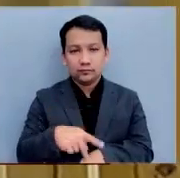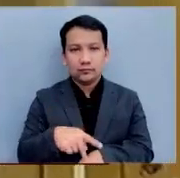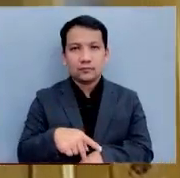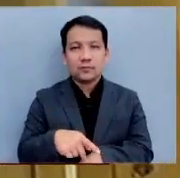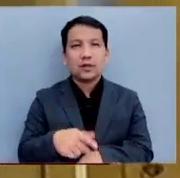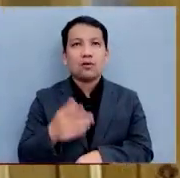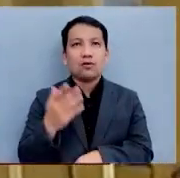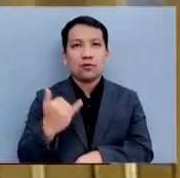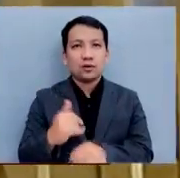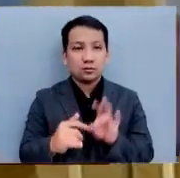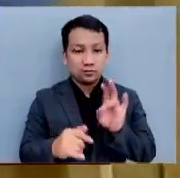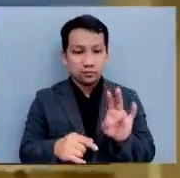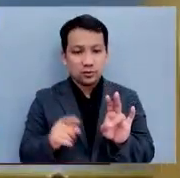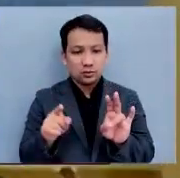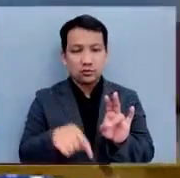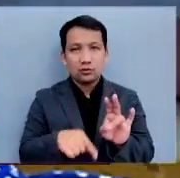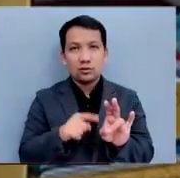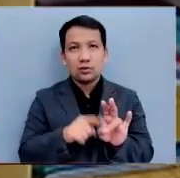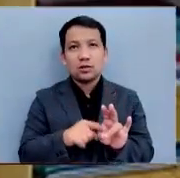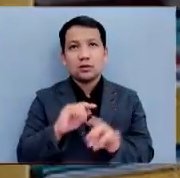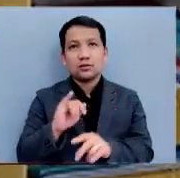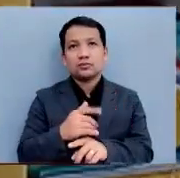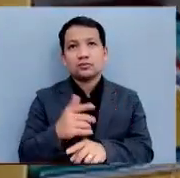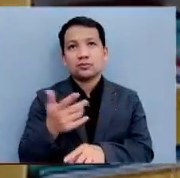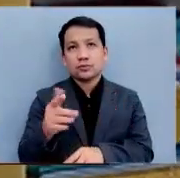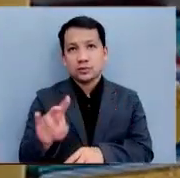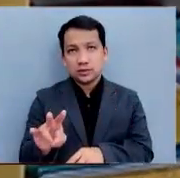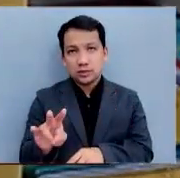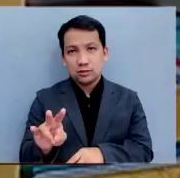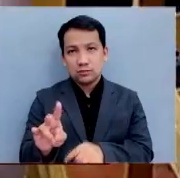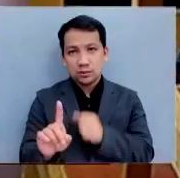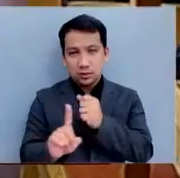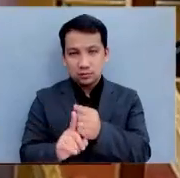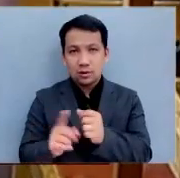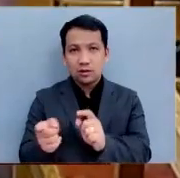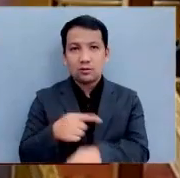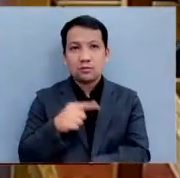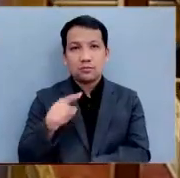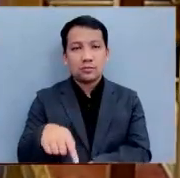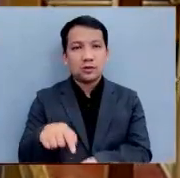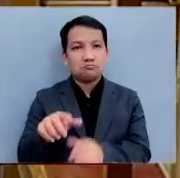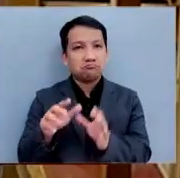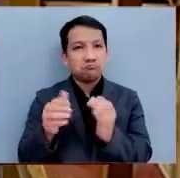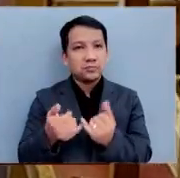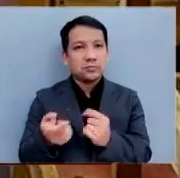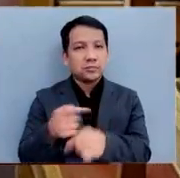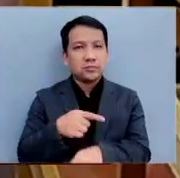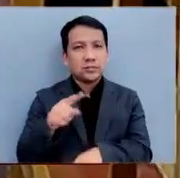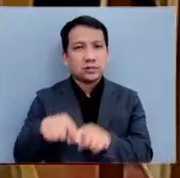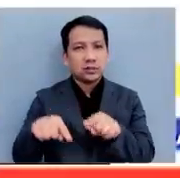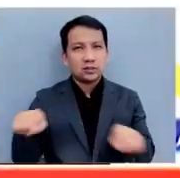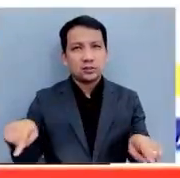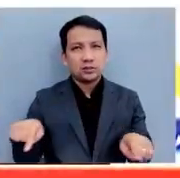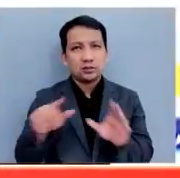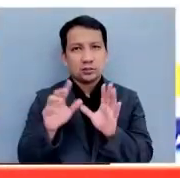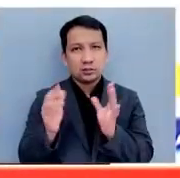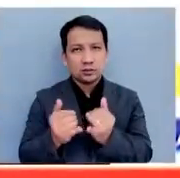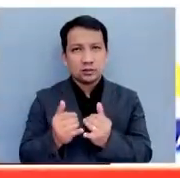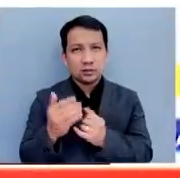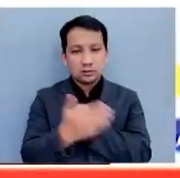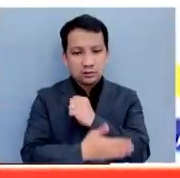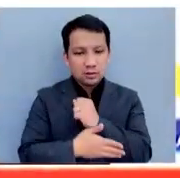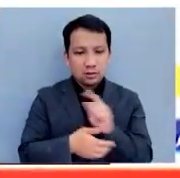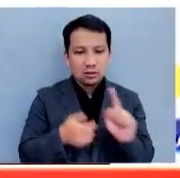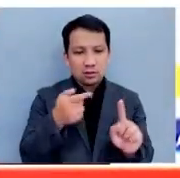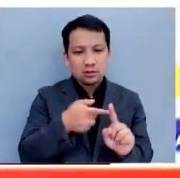pito sa mga nadakip nila sa June 27 Pogo raid ay pawang mga pugante mula sa iba't ibang bansa. Kaya mismong